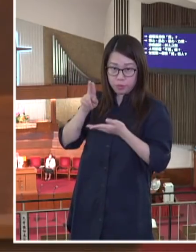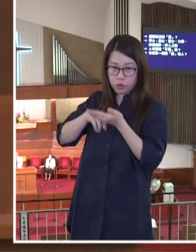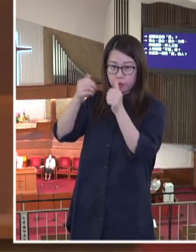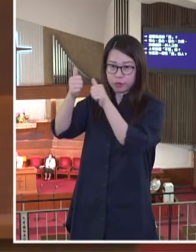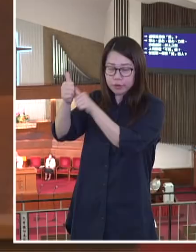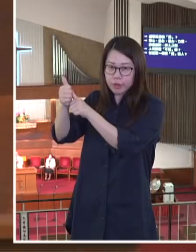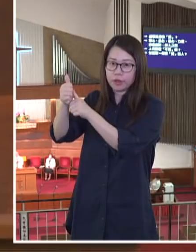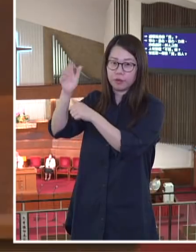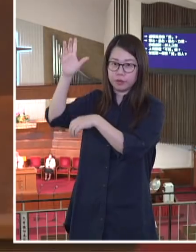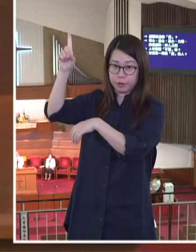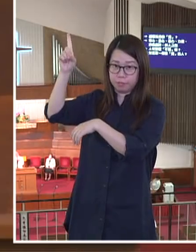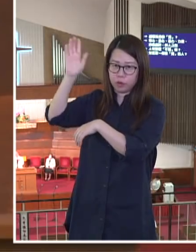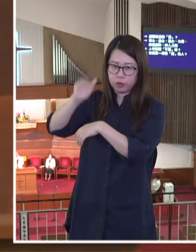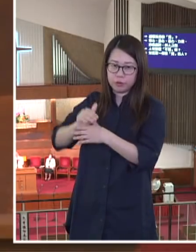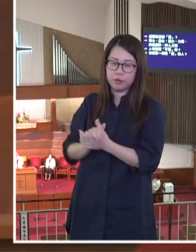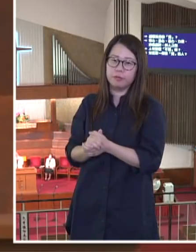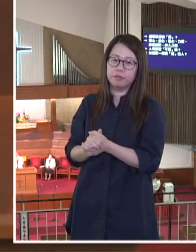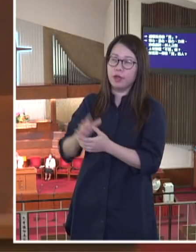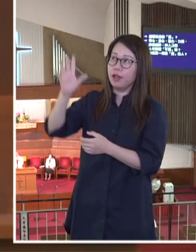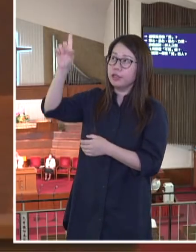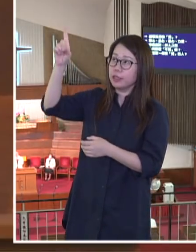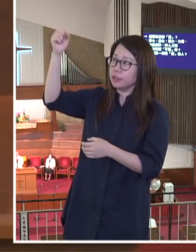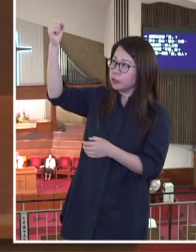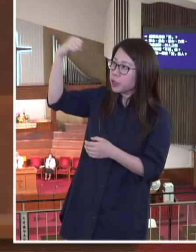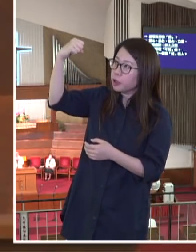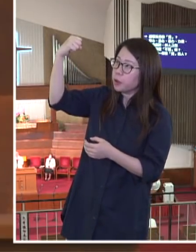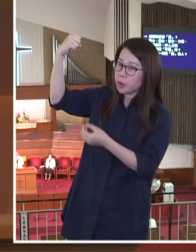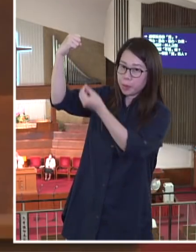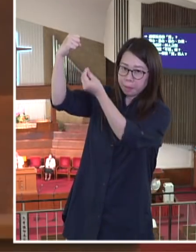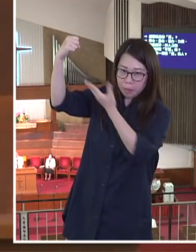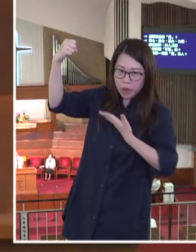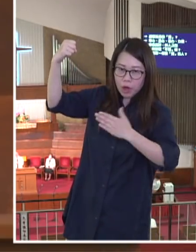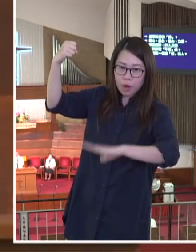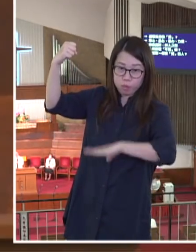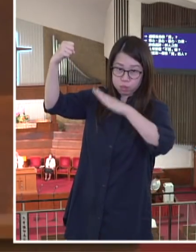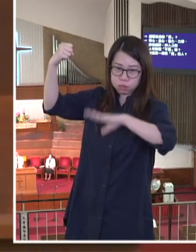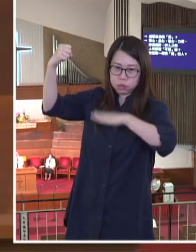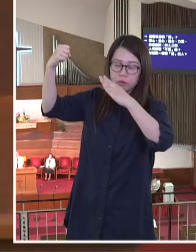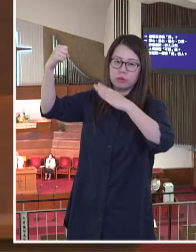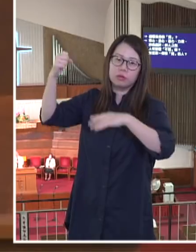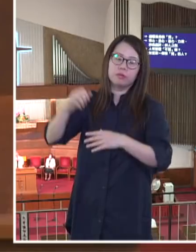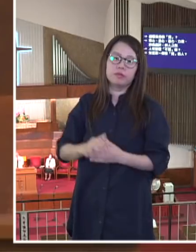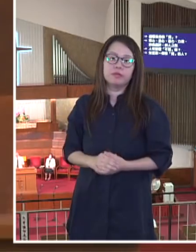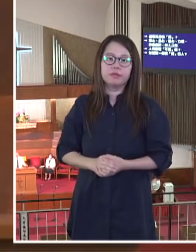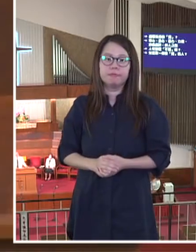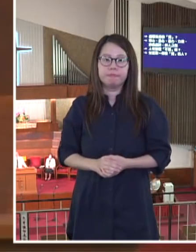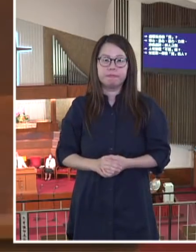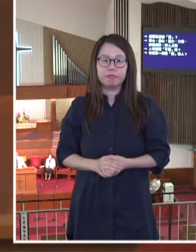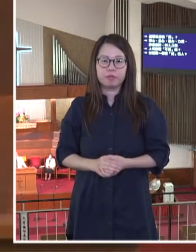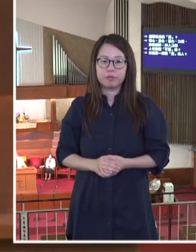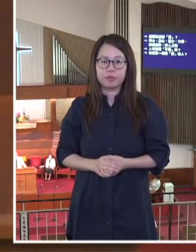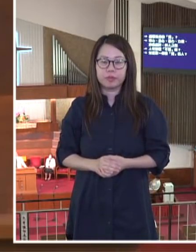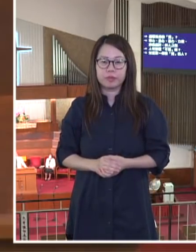应许，系可以更加满嘅喺我哋呢个嘅生命里边。如果你系一个满嘅